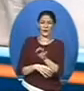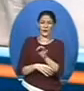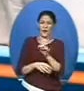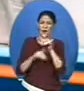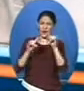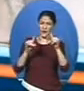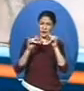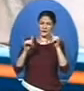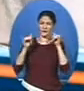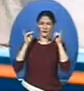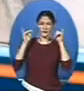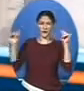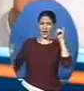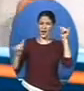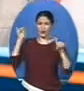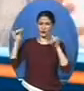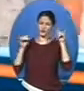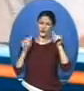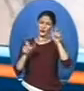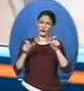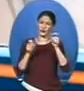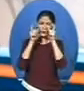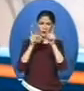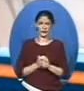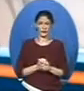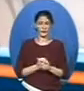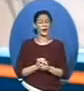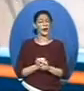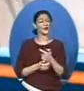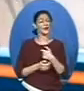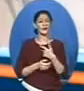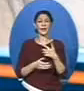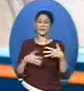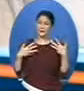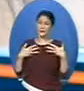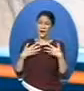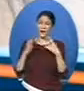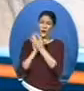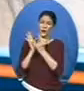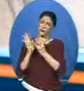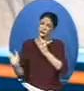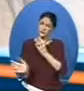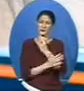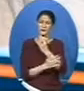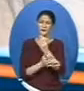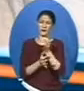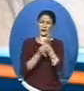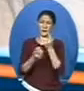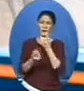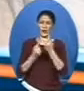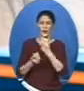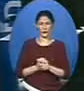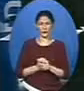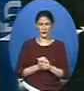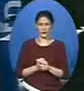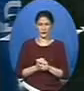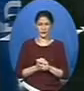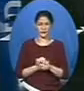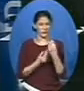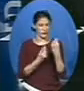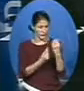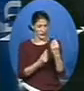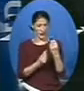כללים מסוימים. יפה, אז בואו נשים את החוק הצידה, ובואו נפתח בדיאלוג. אין צורך בחקיקה. אבל טוען חבר הכנסת